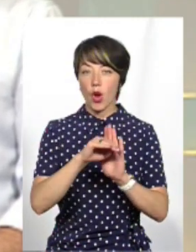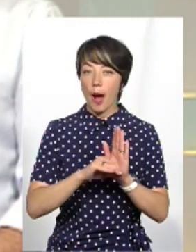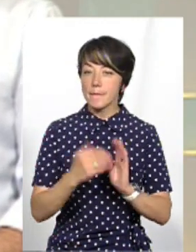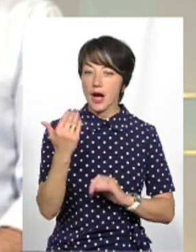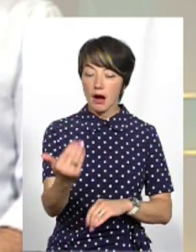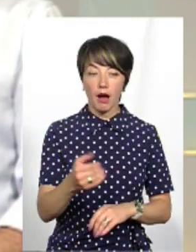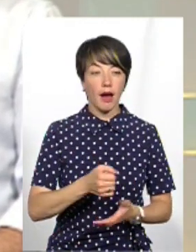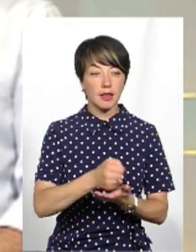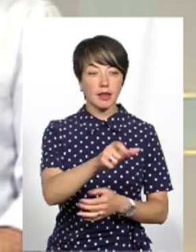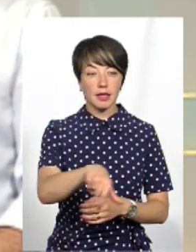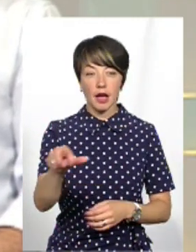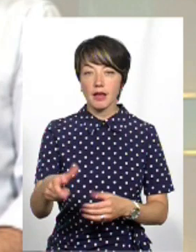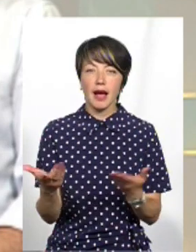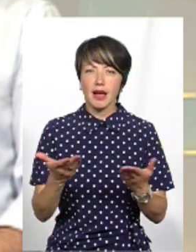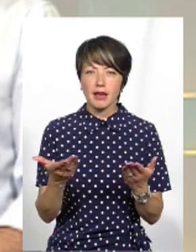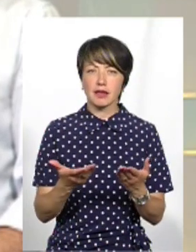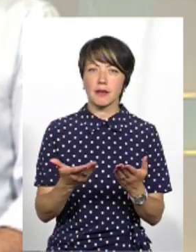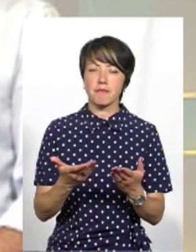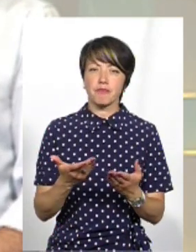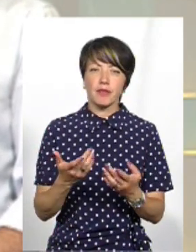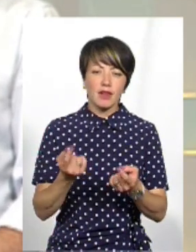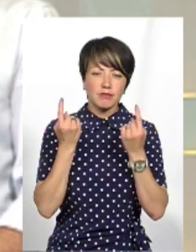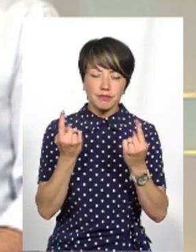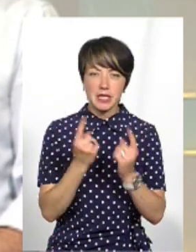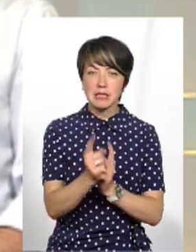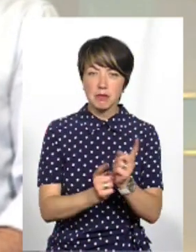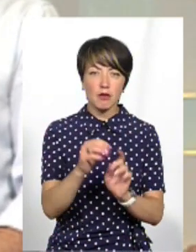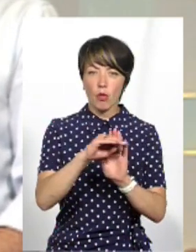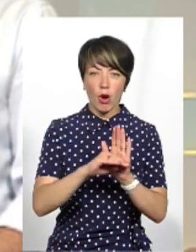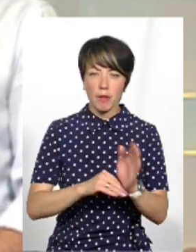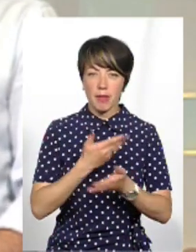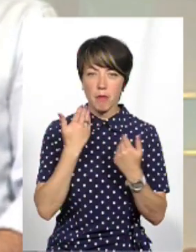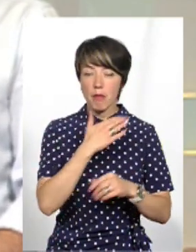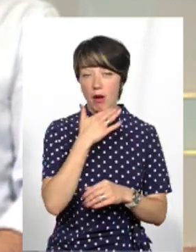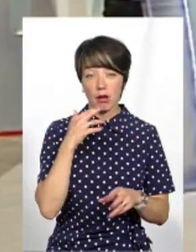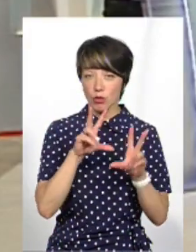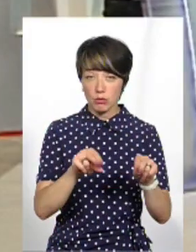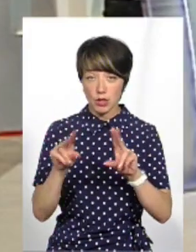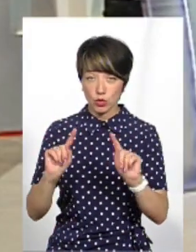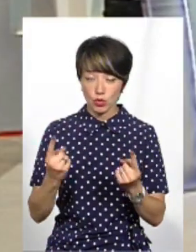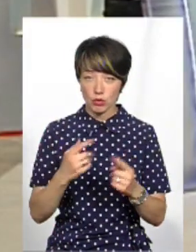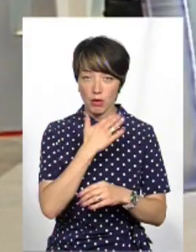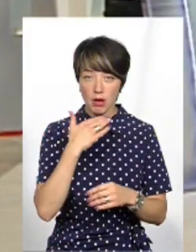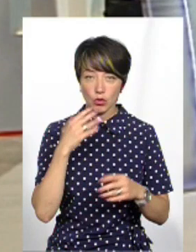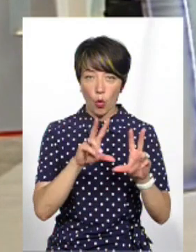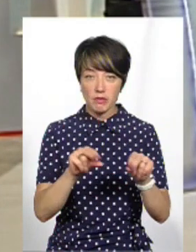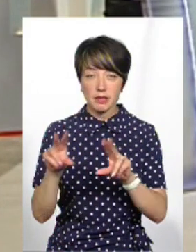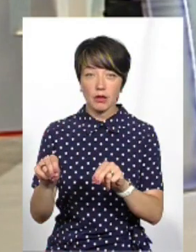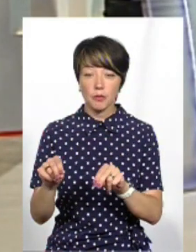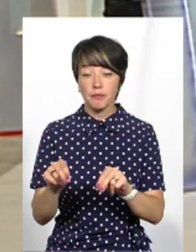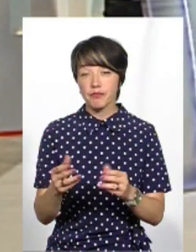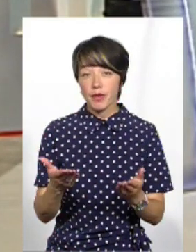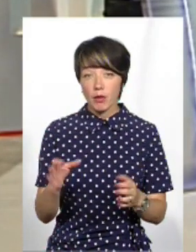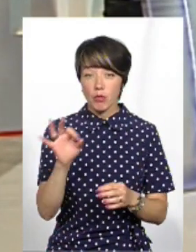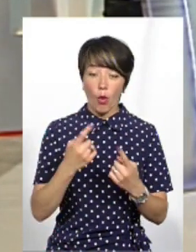програмах кандидатів. Тому якихось таких докорінних змін в програмах не відбулось. Дуже багато обіцянок, таких відносно